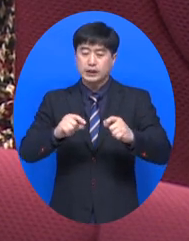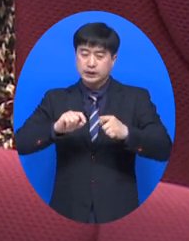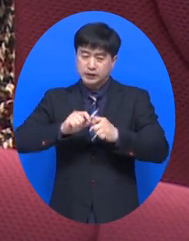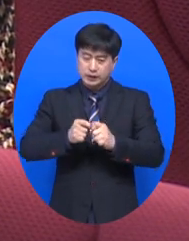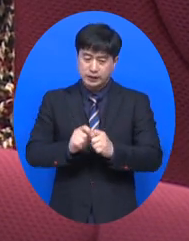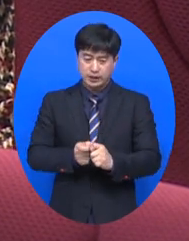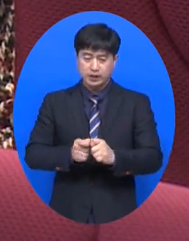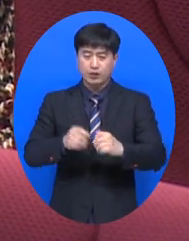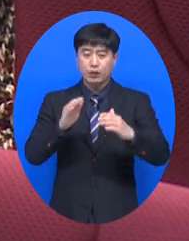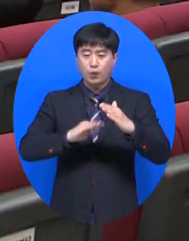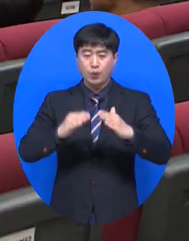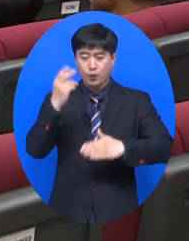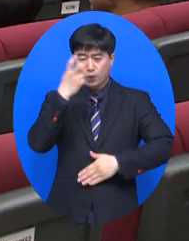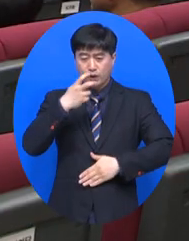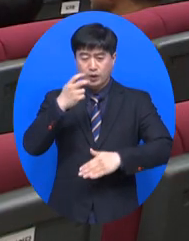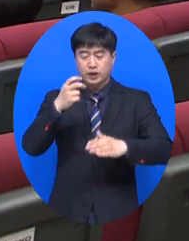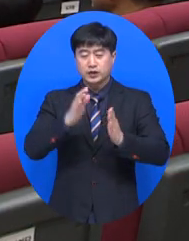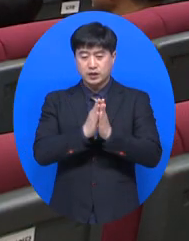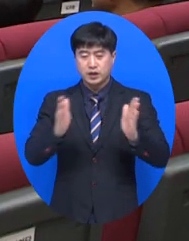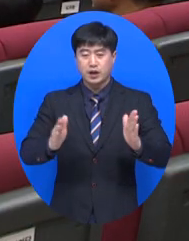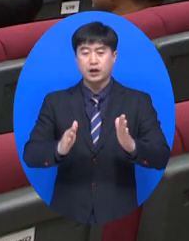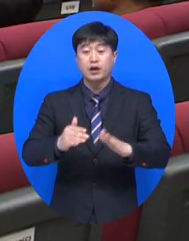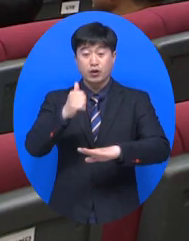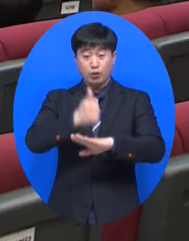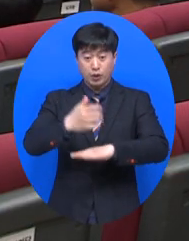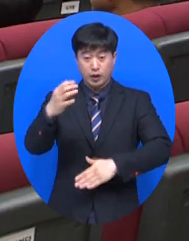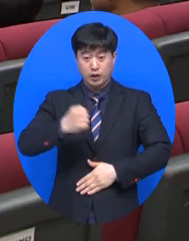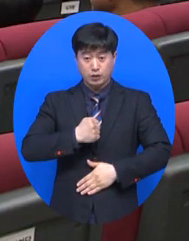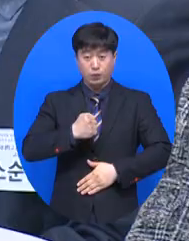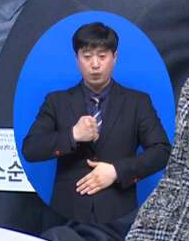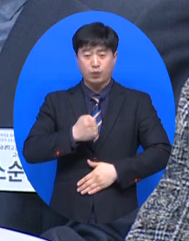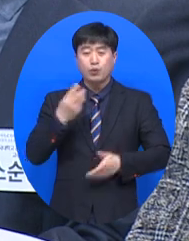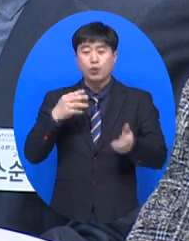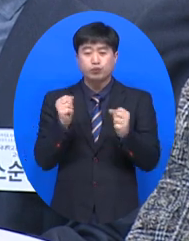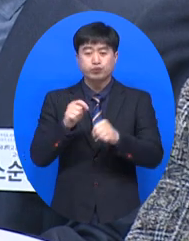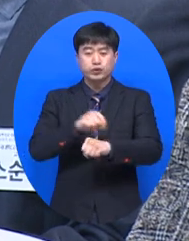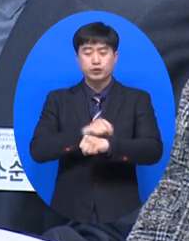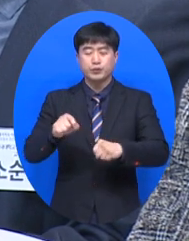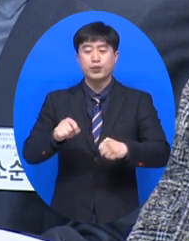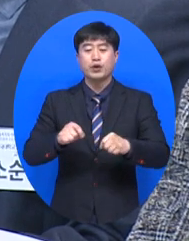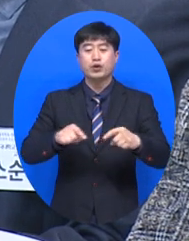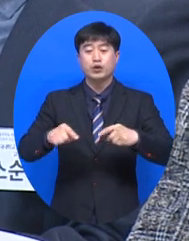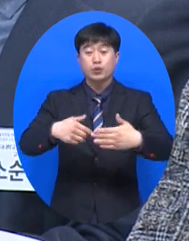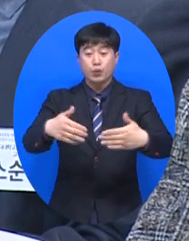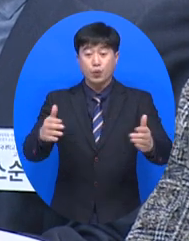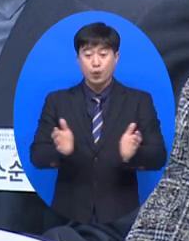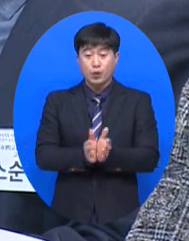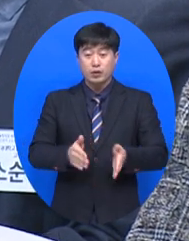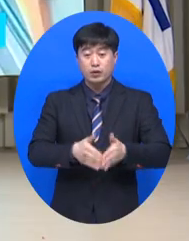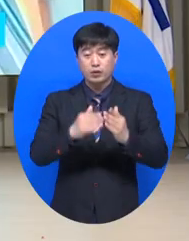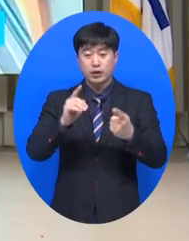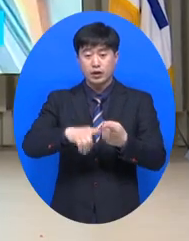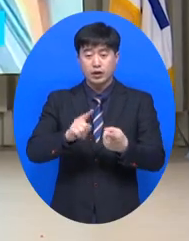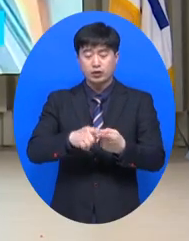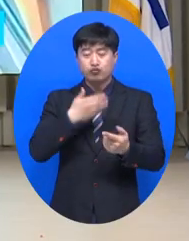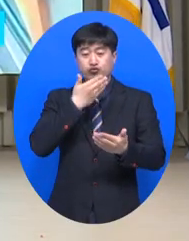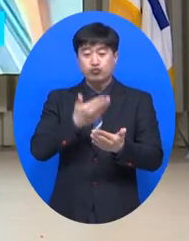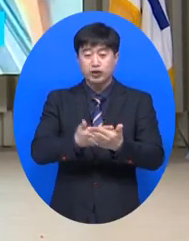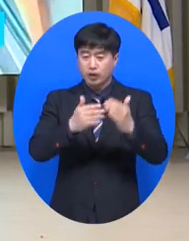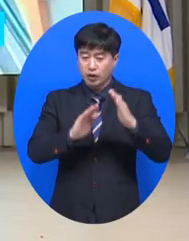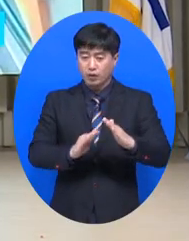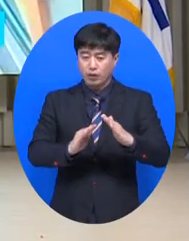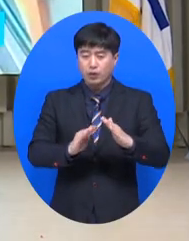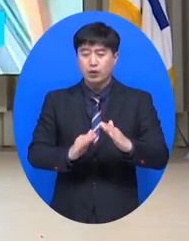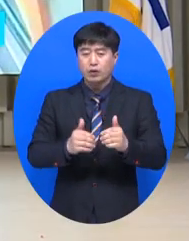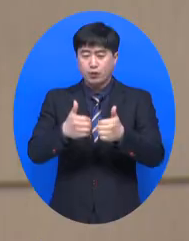공론조사를 실시합니다. 심화 공론조사 결과를 바탕으로 경기 북부 특별자치도 설치에 관한 주요 쟁점에 대해